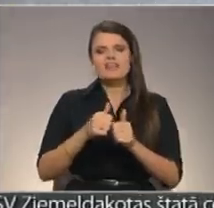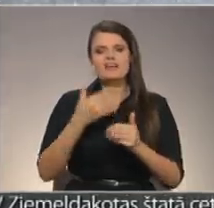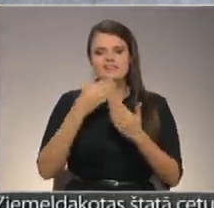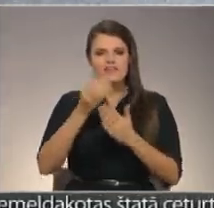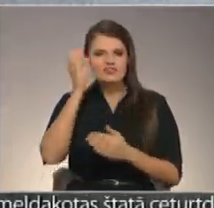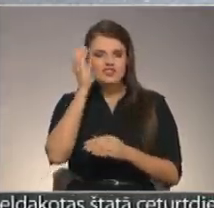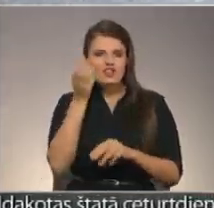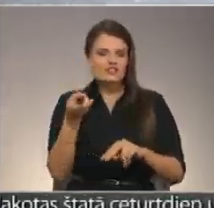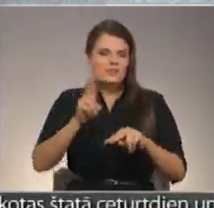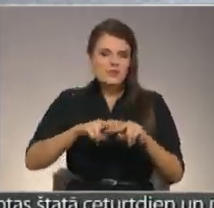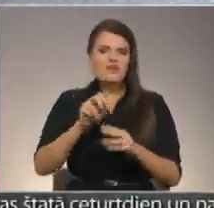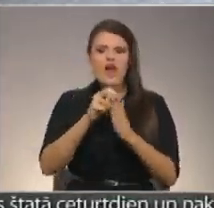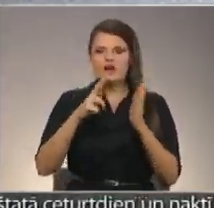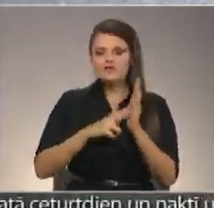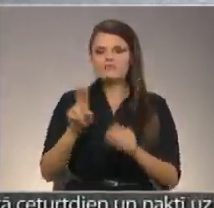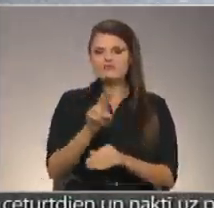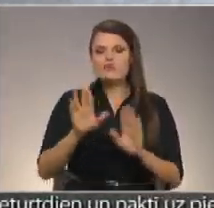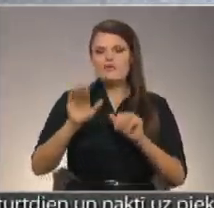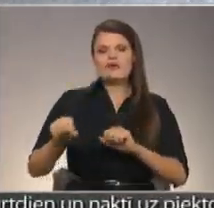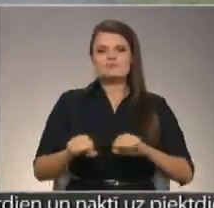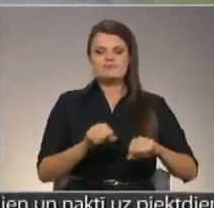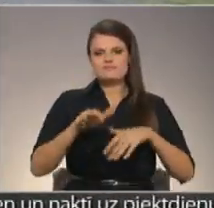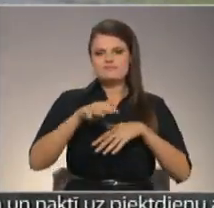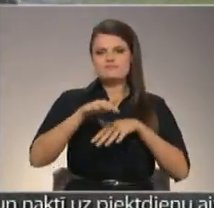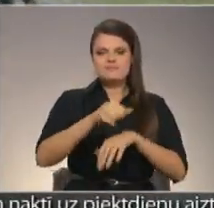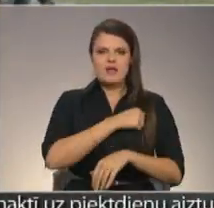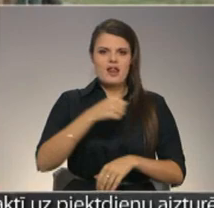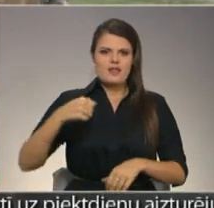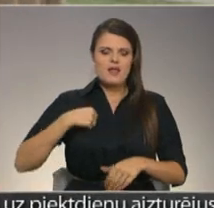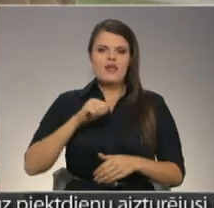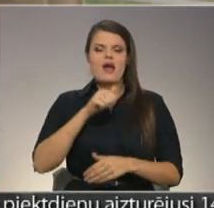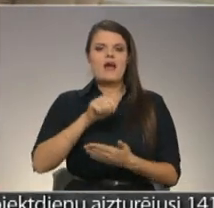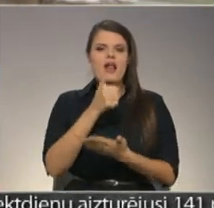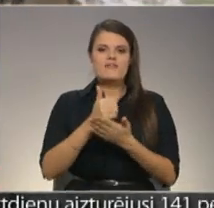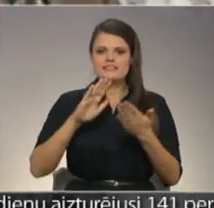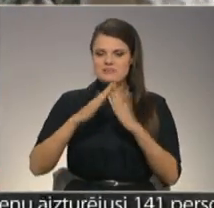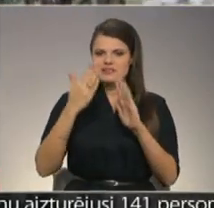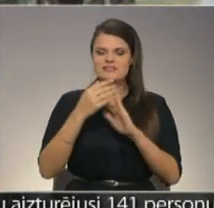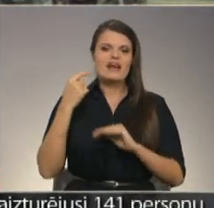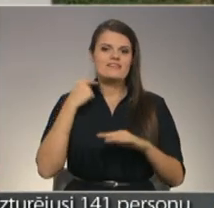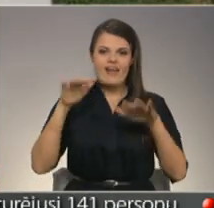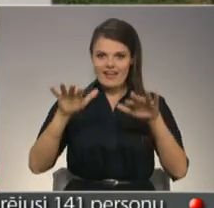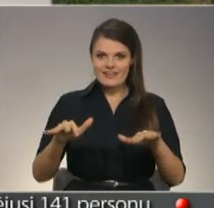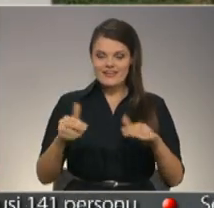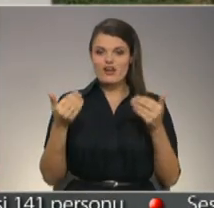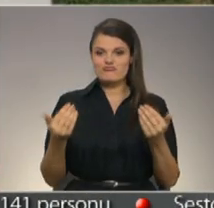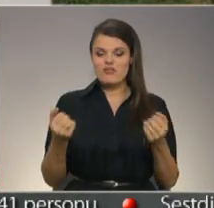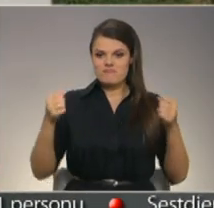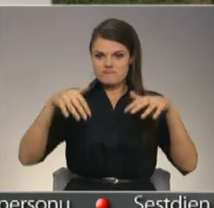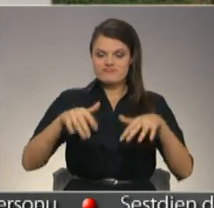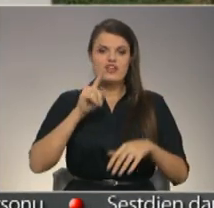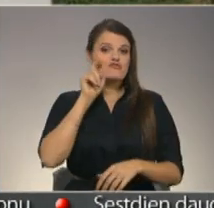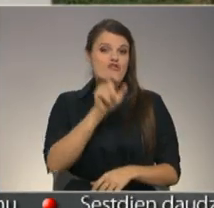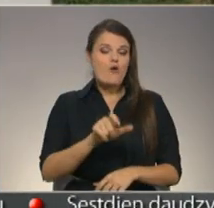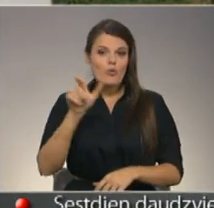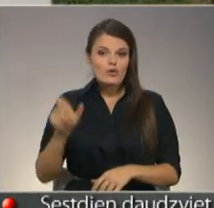jau 18. Novembrī varētu cēli soļot militāro spēku parādē, kas notiks galvaspilsētā Rīgā. Šodien šeit ir sabraukuši jaunieši